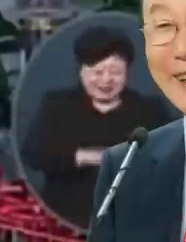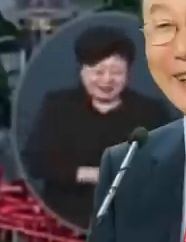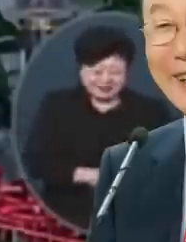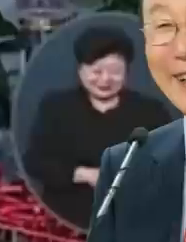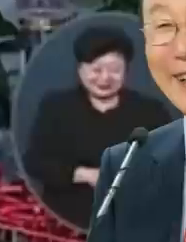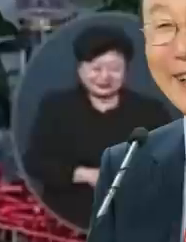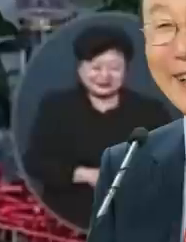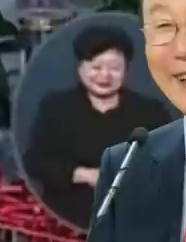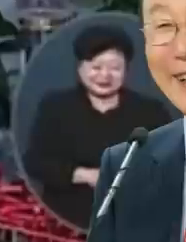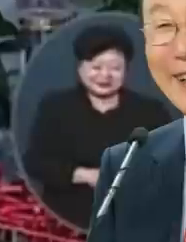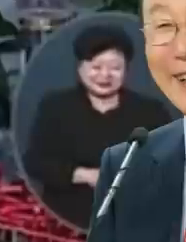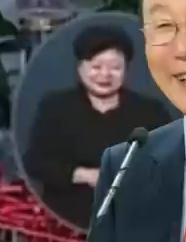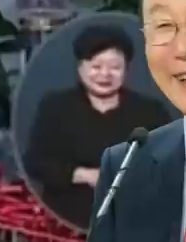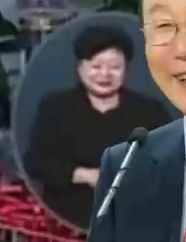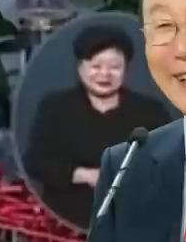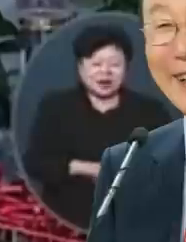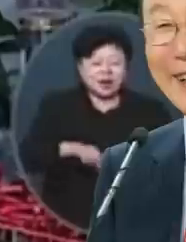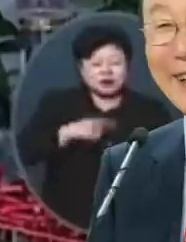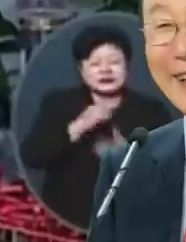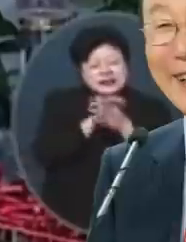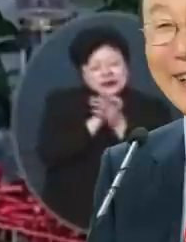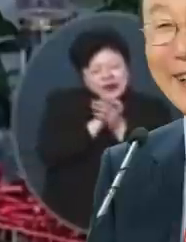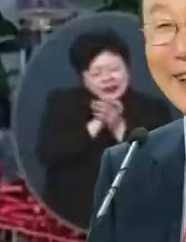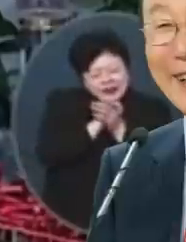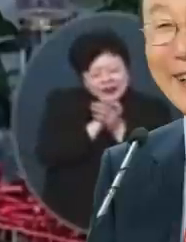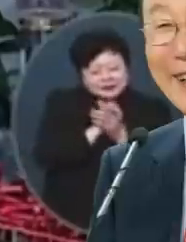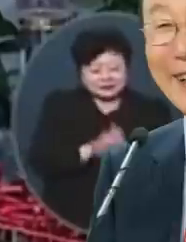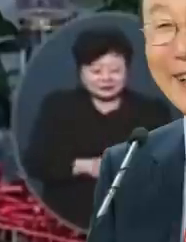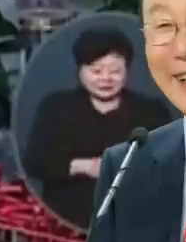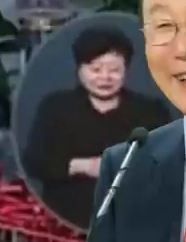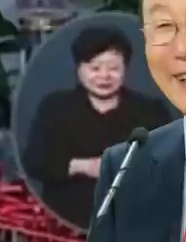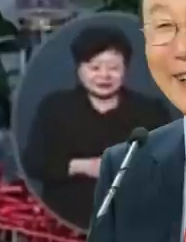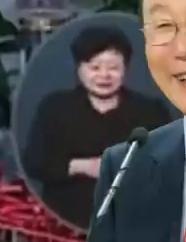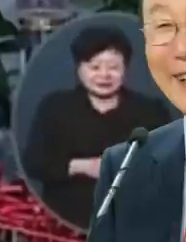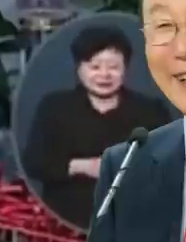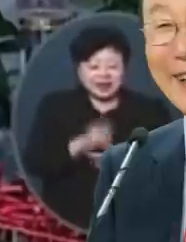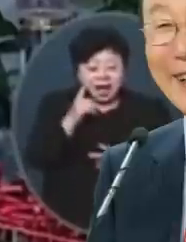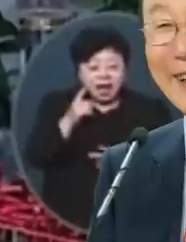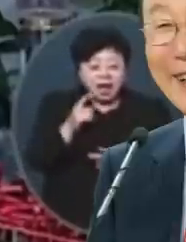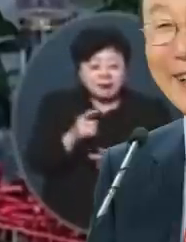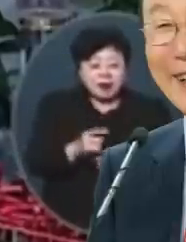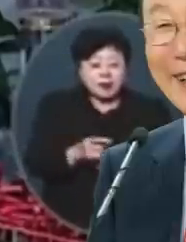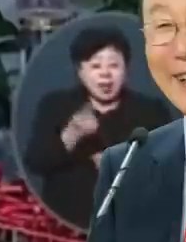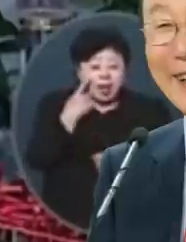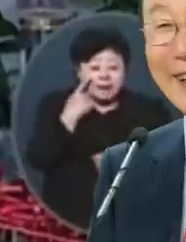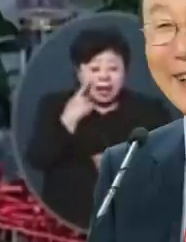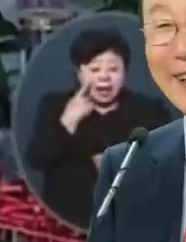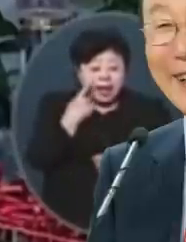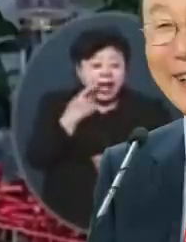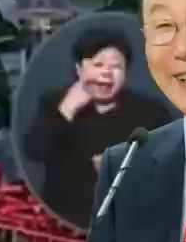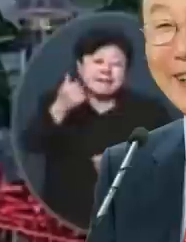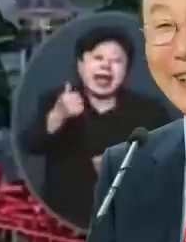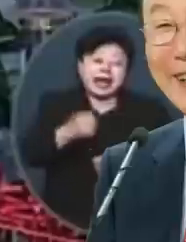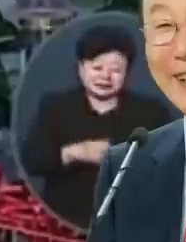여러분, 혼자 기도할 때 한번 제가 시간대로 해보십시오.